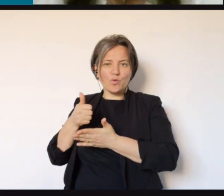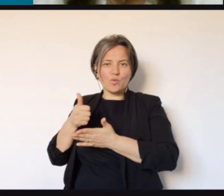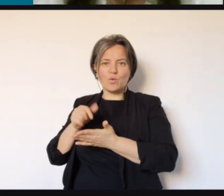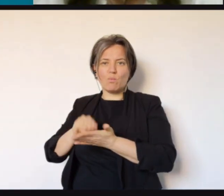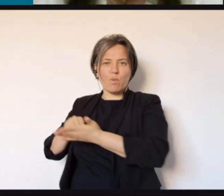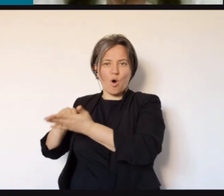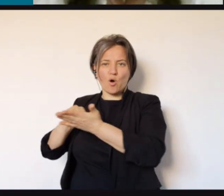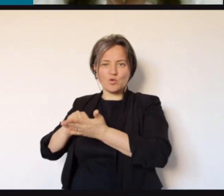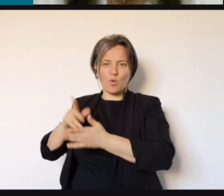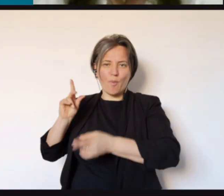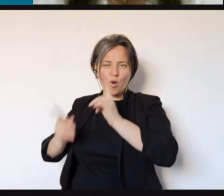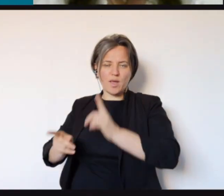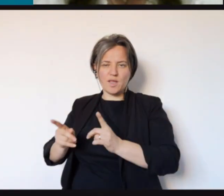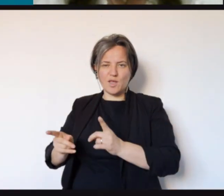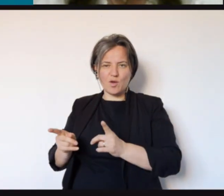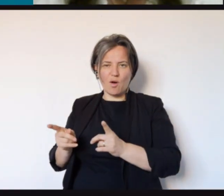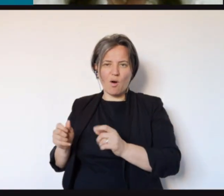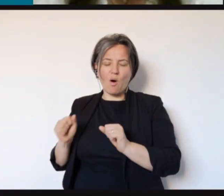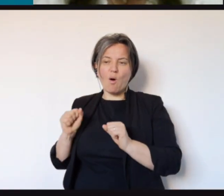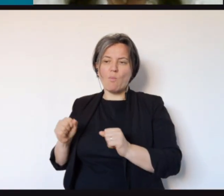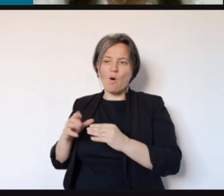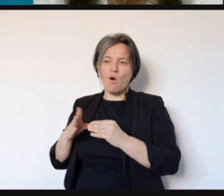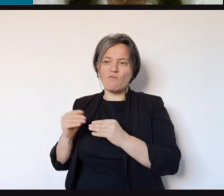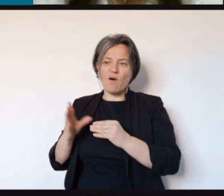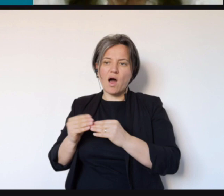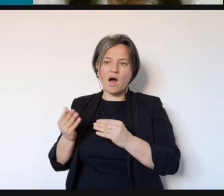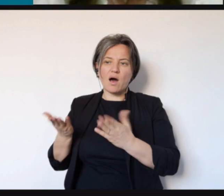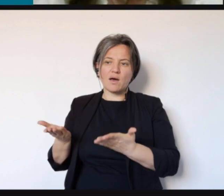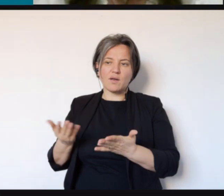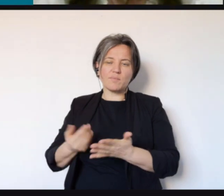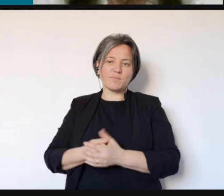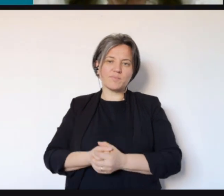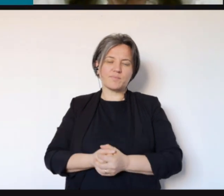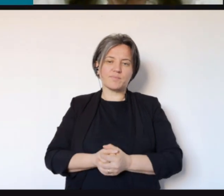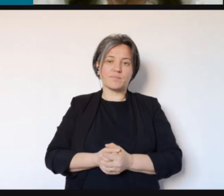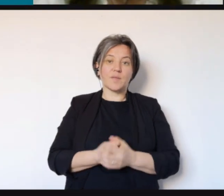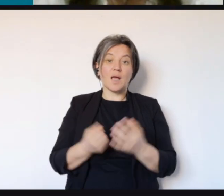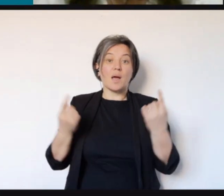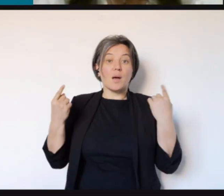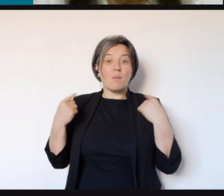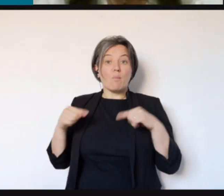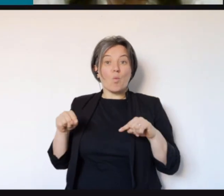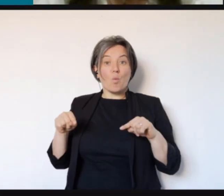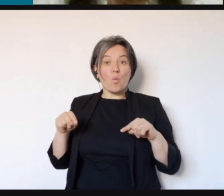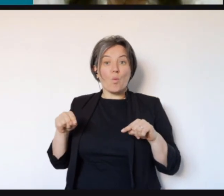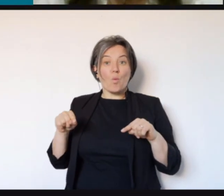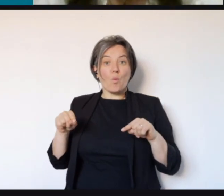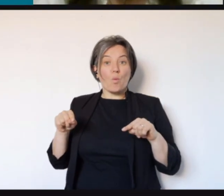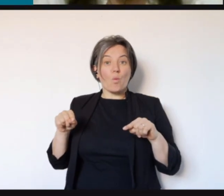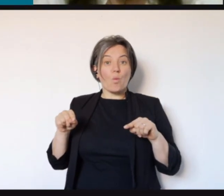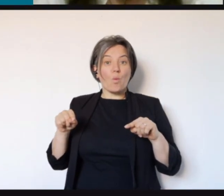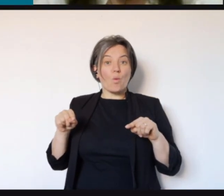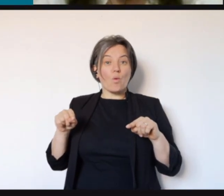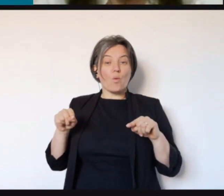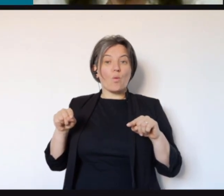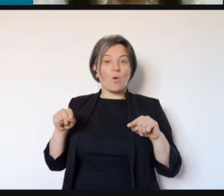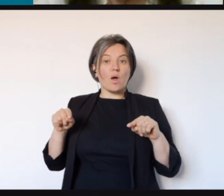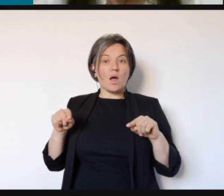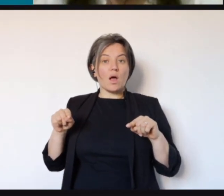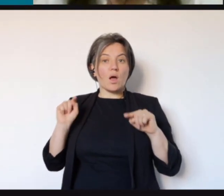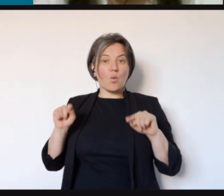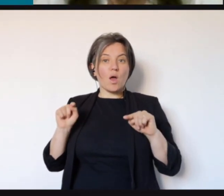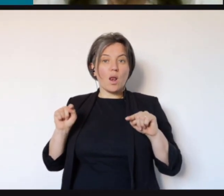è posizionato politicamente, può farlo e ha la possibilità di farlo. È questo che poi dopo ti